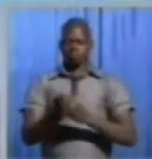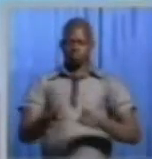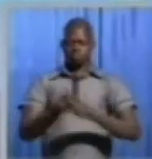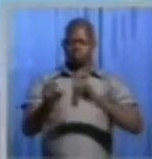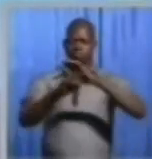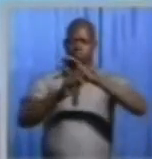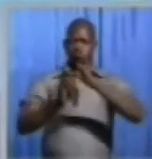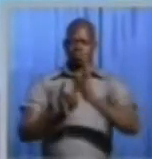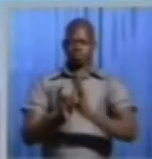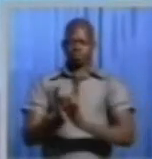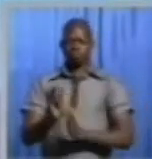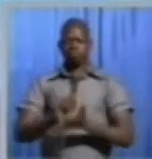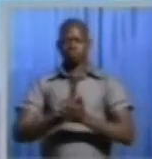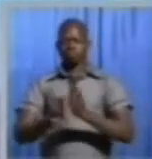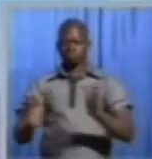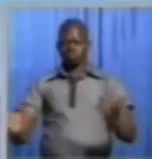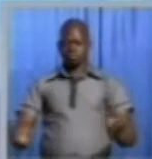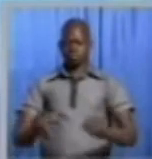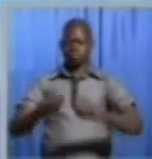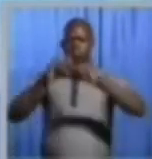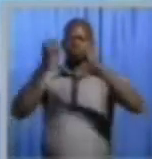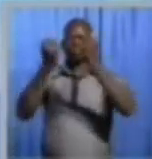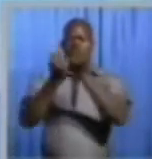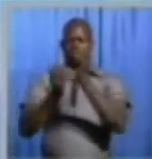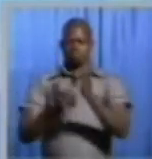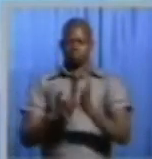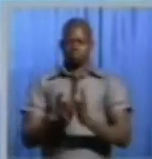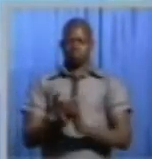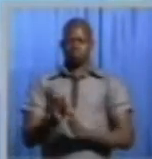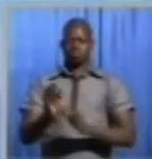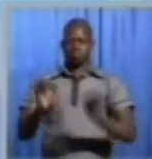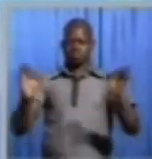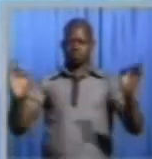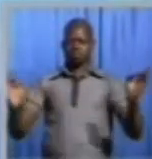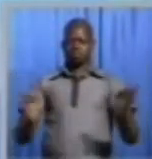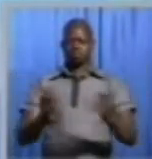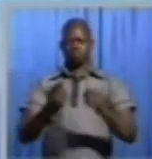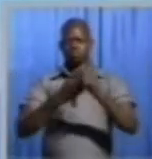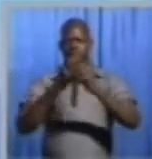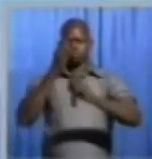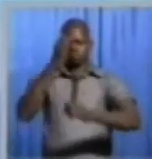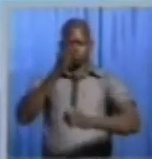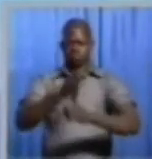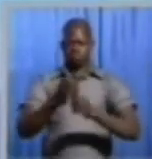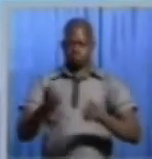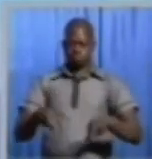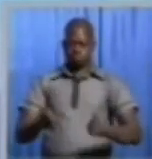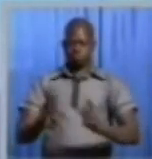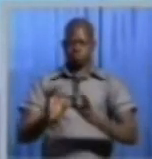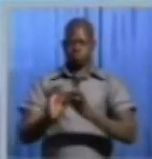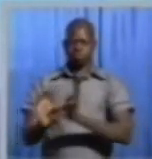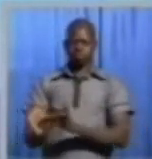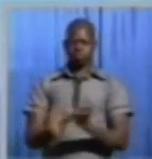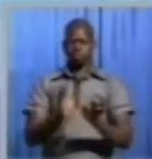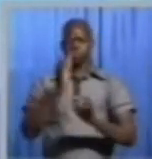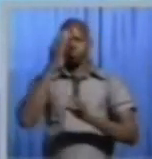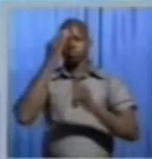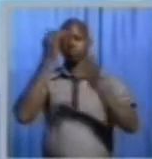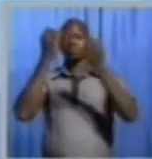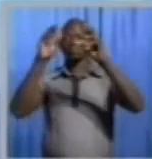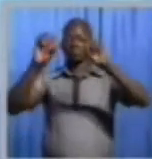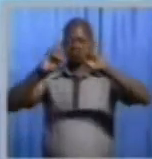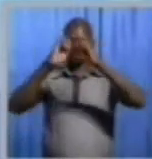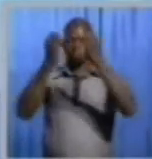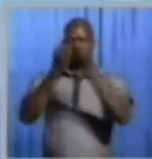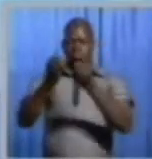développement, c'est ce que prône l'association promotrice donc de l'événement, dont la première édition a permis de faire connaître plusieurs troupes